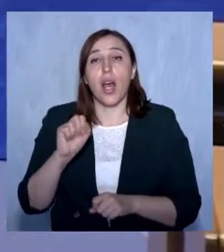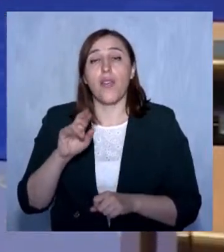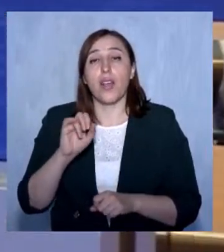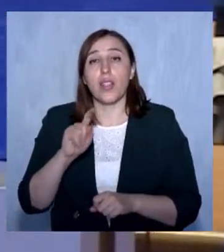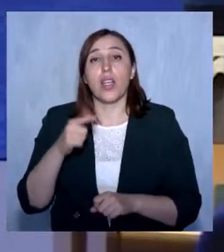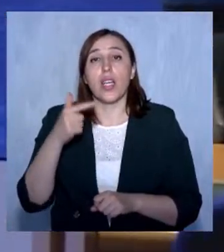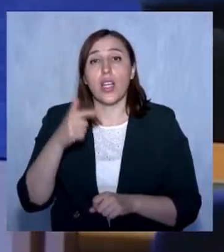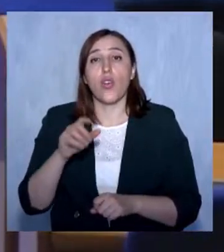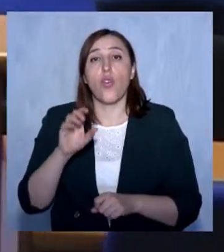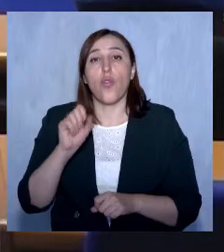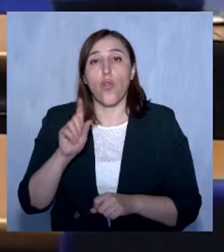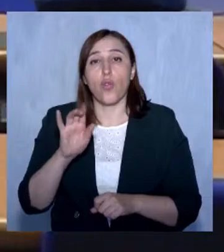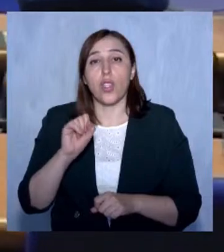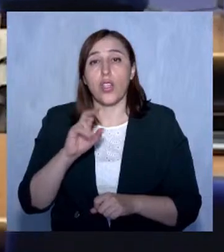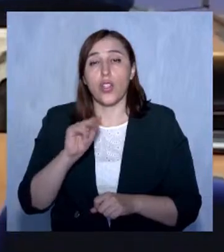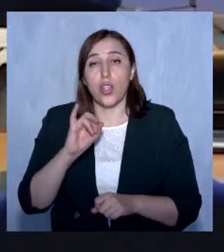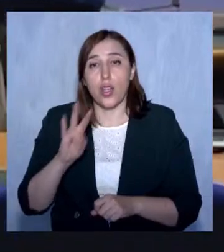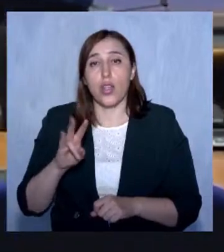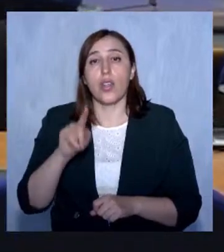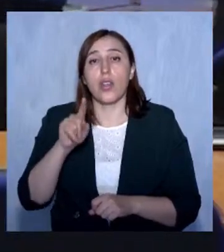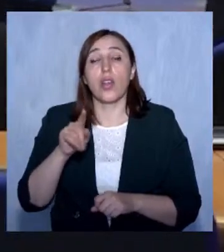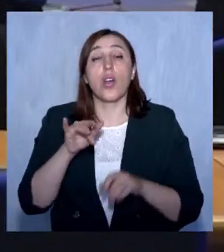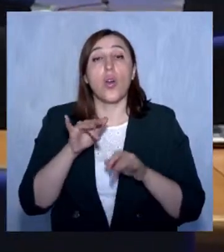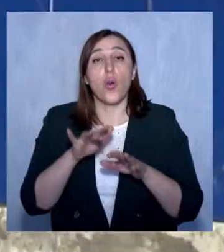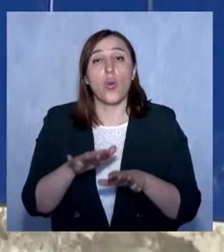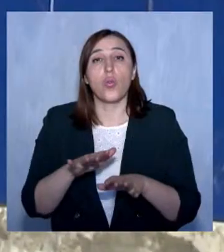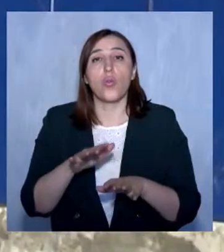գրիքոր ոսկերչյանի և Վարդկեզ գասպարի գործերով